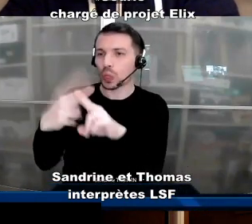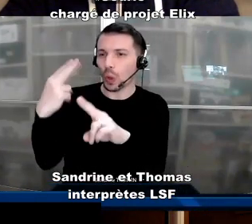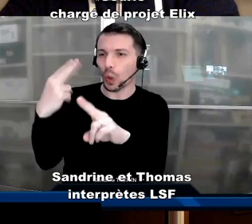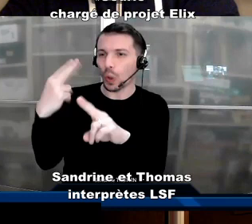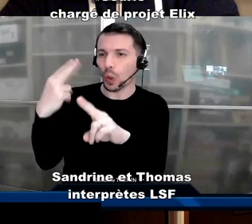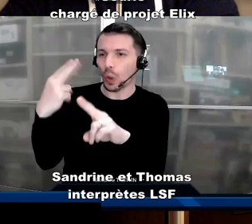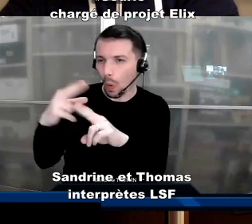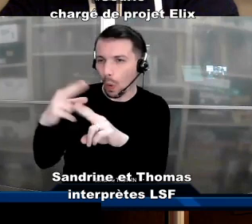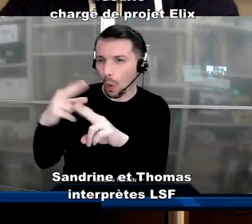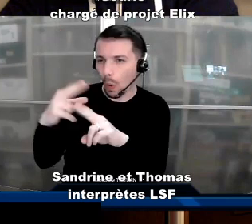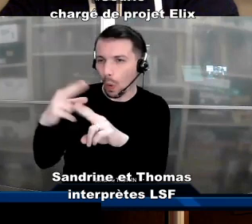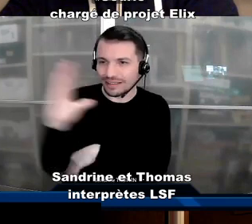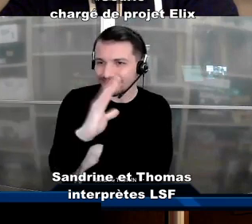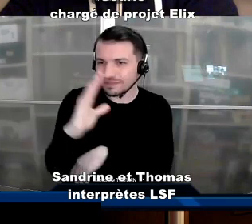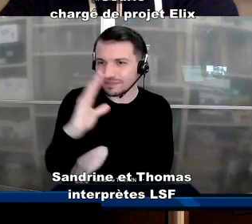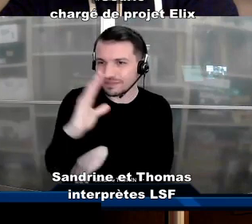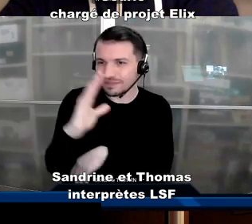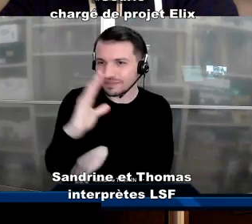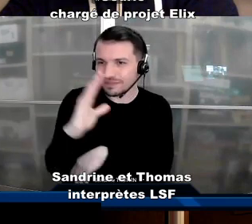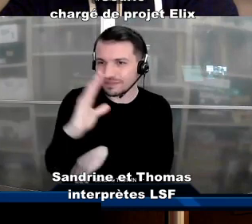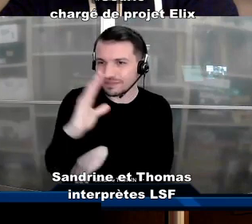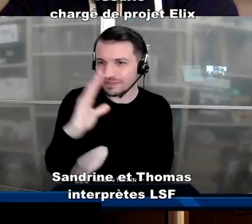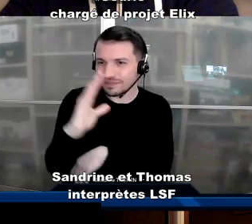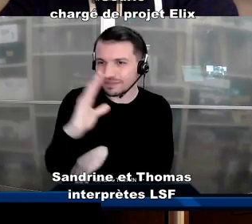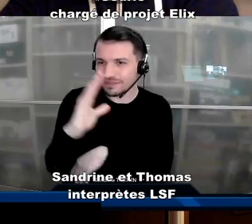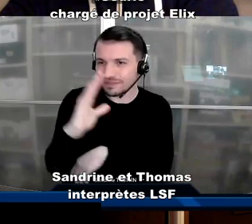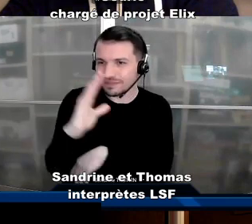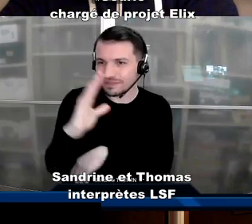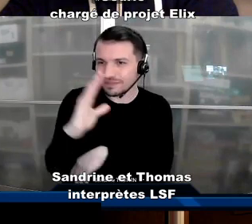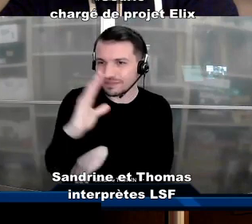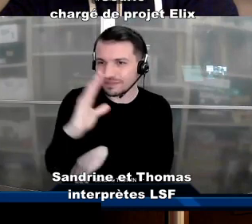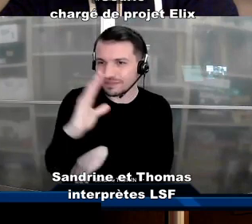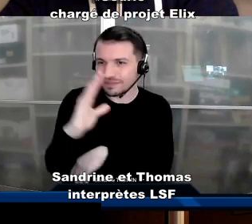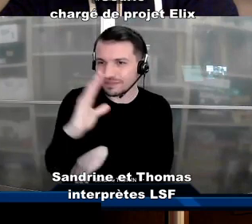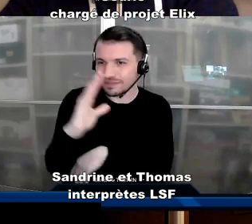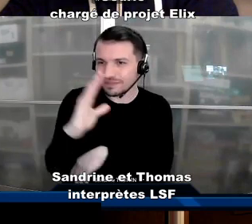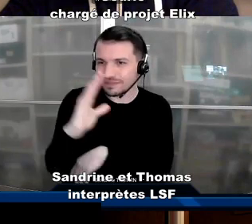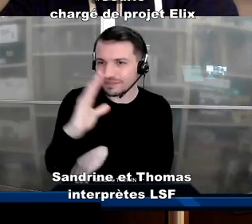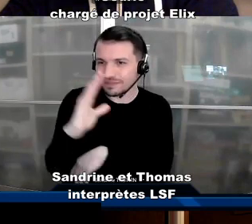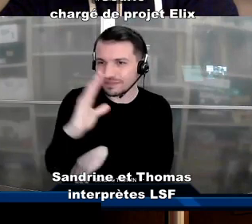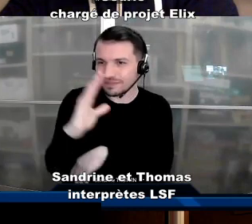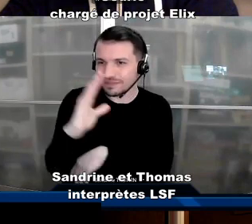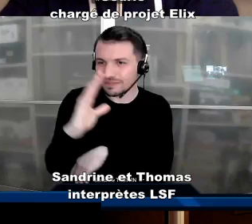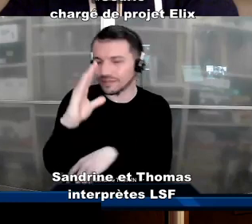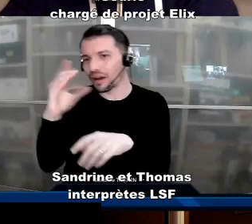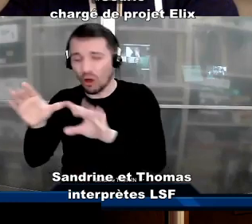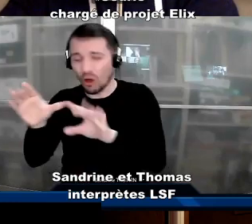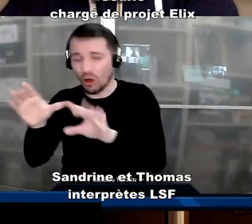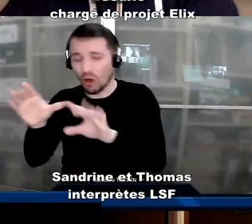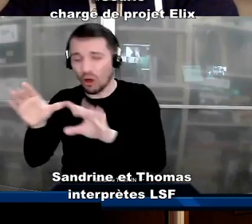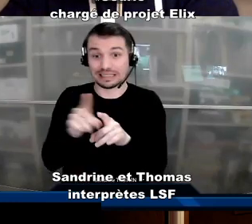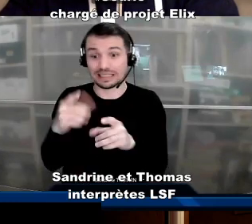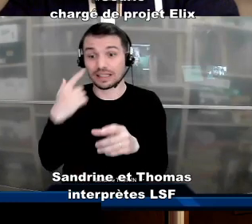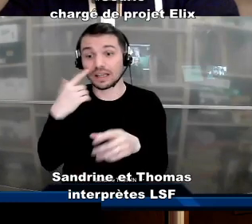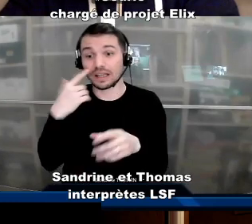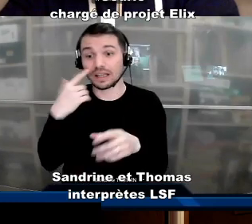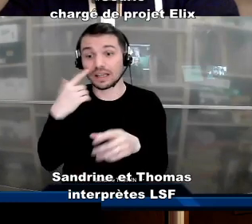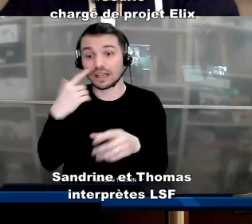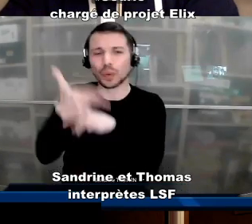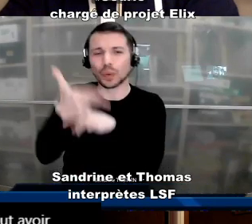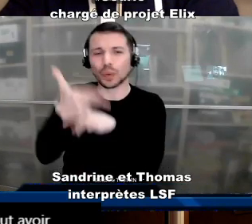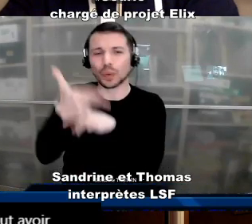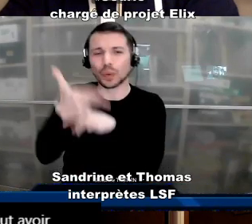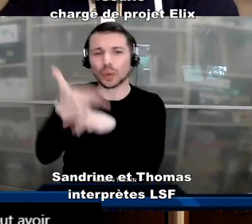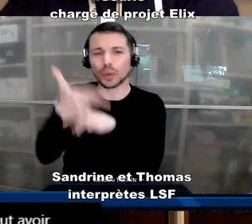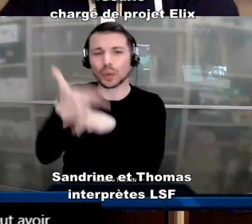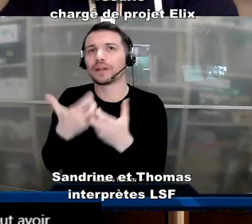avec tout le. Alors du coup, on traite aussi du volume. Hein. Donc quand on fait des sessions de tournage, souvent